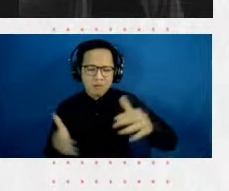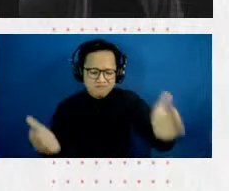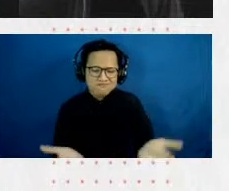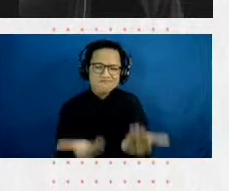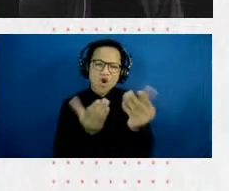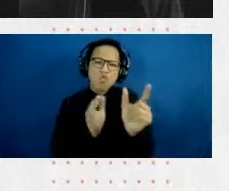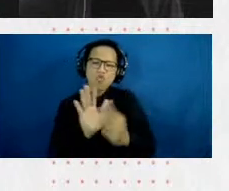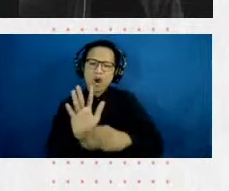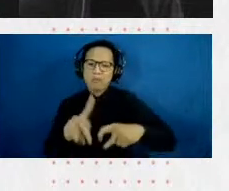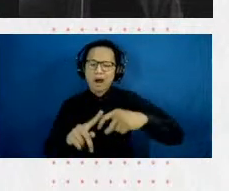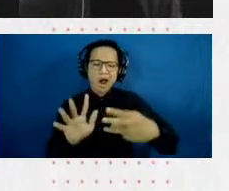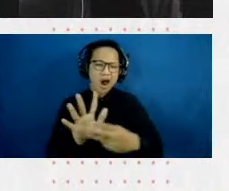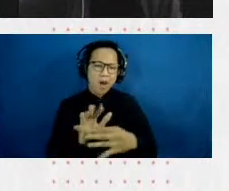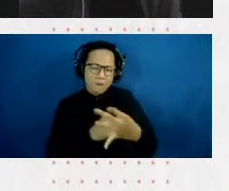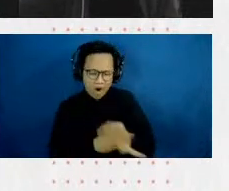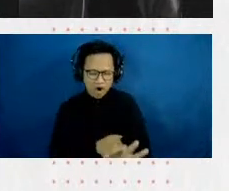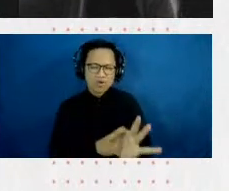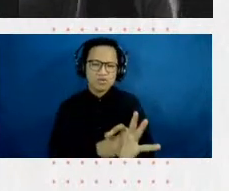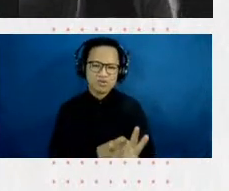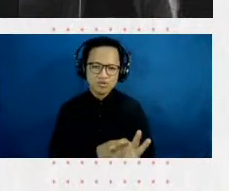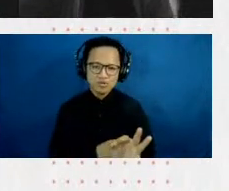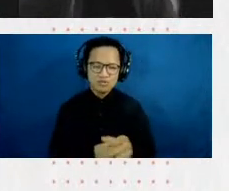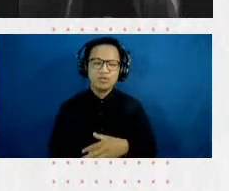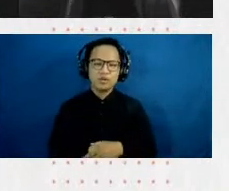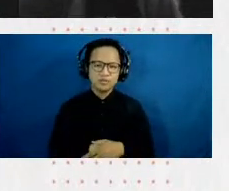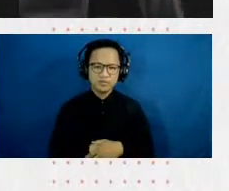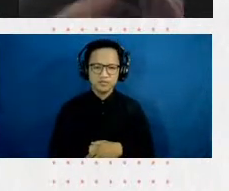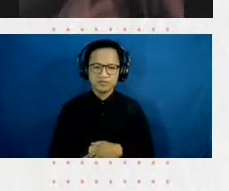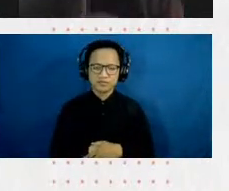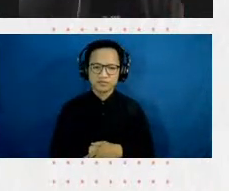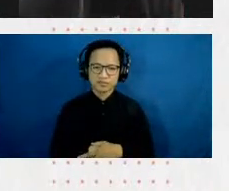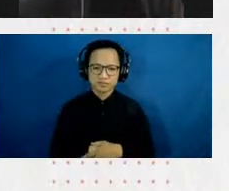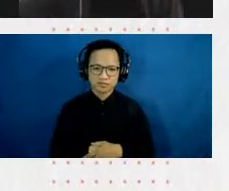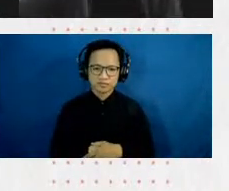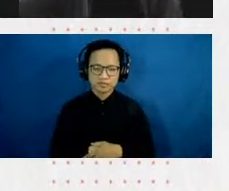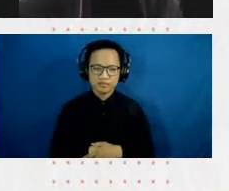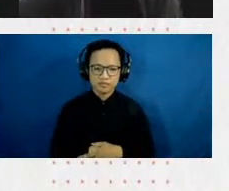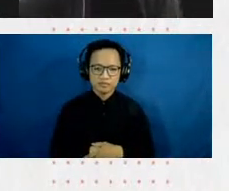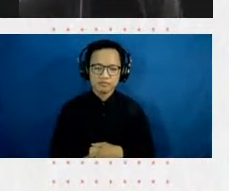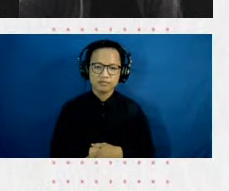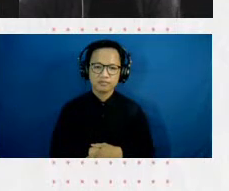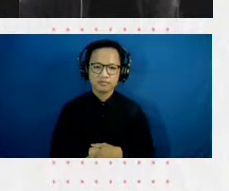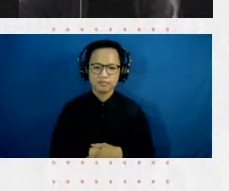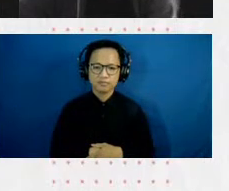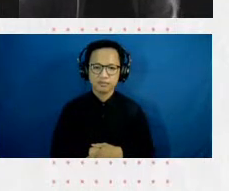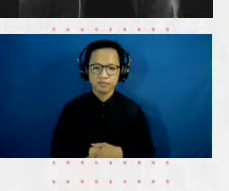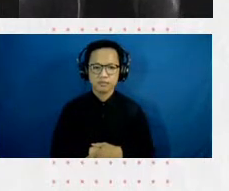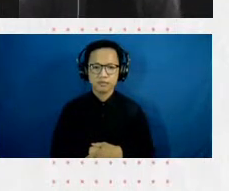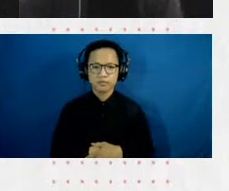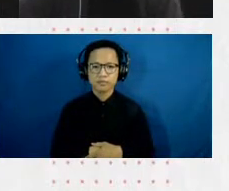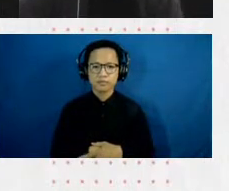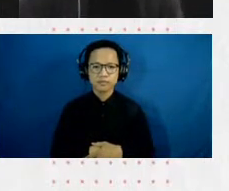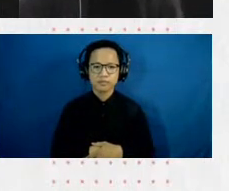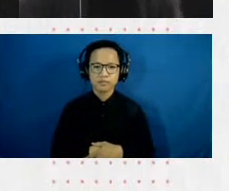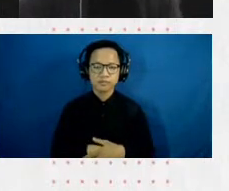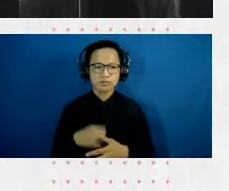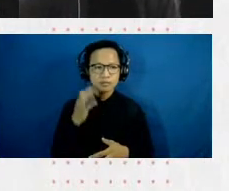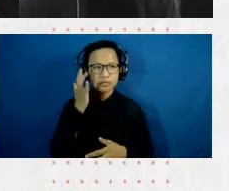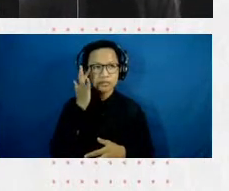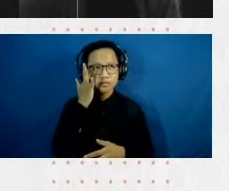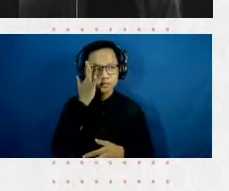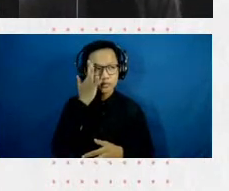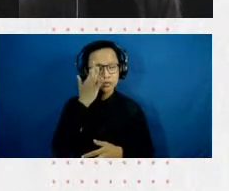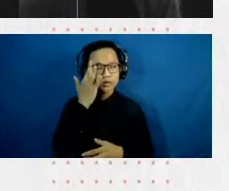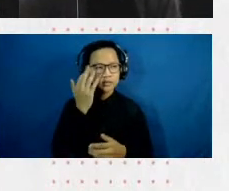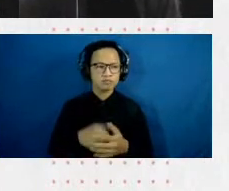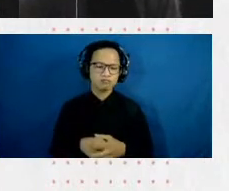apalagi untuk bisa tetap mempertahankan eksistensinya di netizen-netizen yang saat ini gitu ya Kak ya. Yang tentu ini jumlahnya